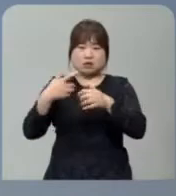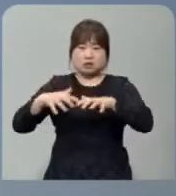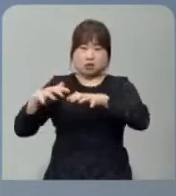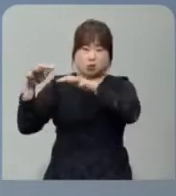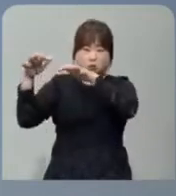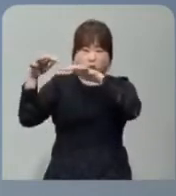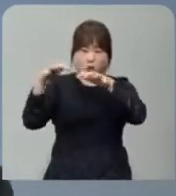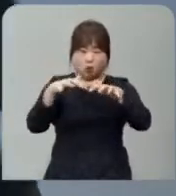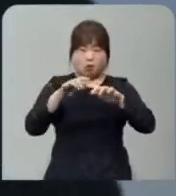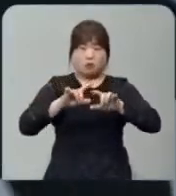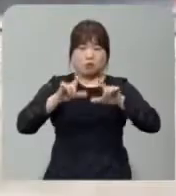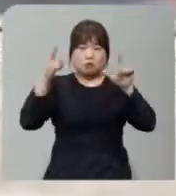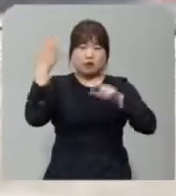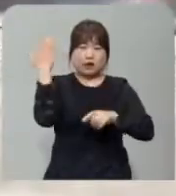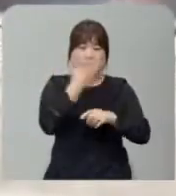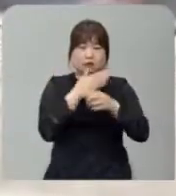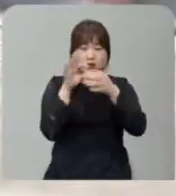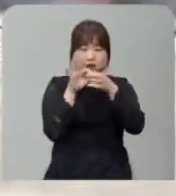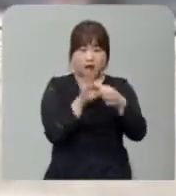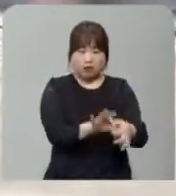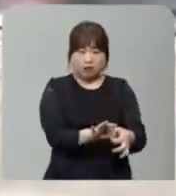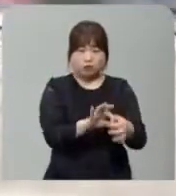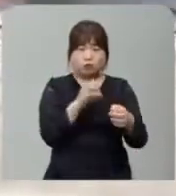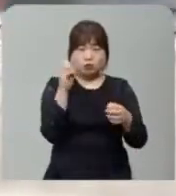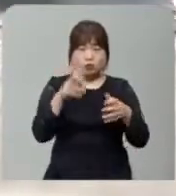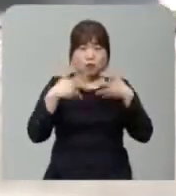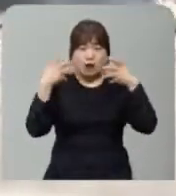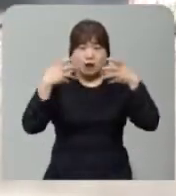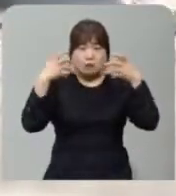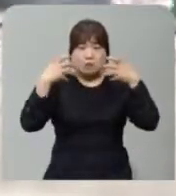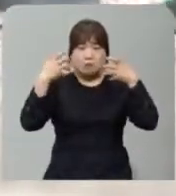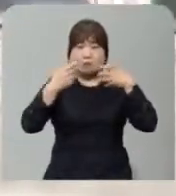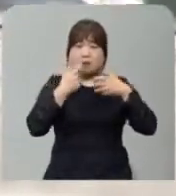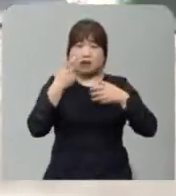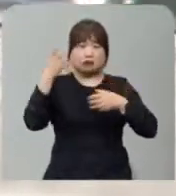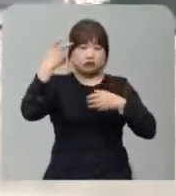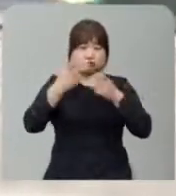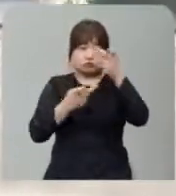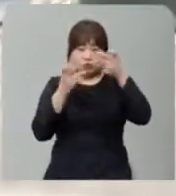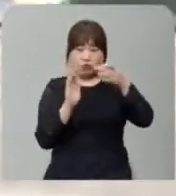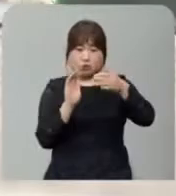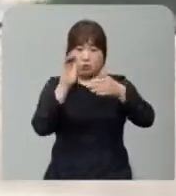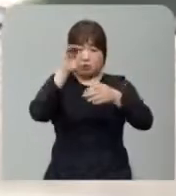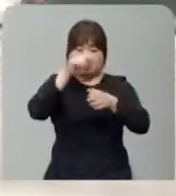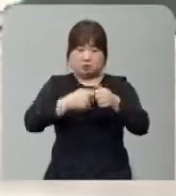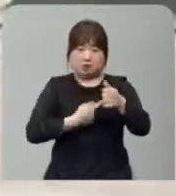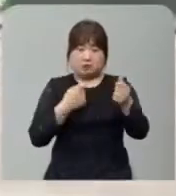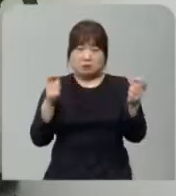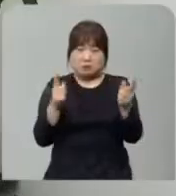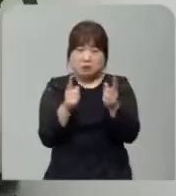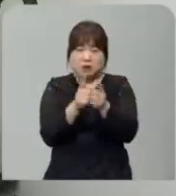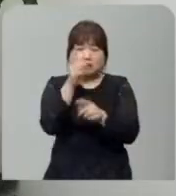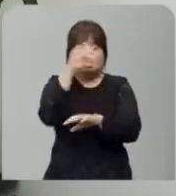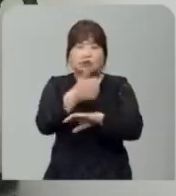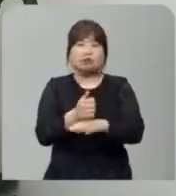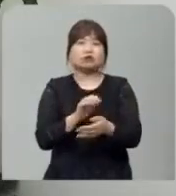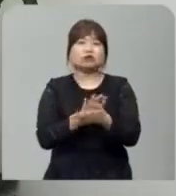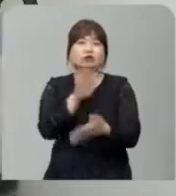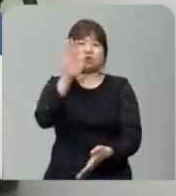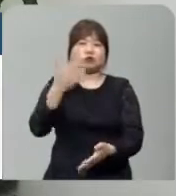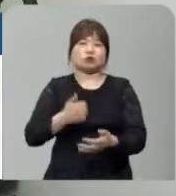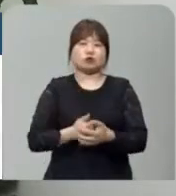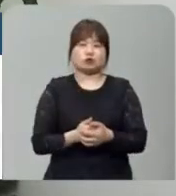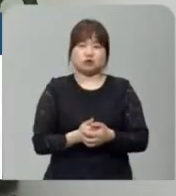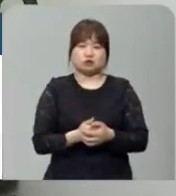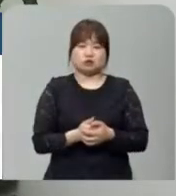날씨가 계속된 데다 동풍이 백두대간을 넘어 오면서 뜨거운 공기 까지 만들어 낸 겁니다 품 합치게 되면 그